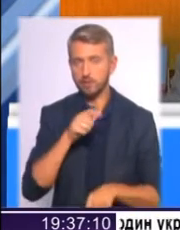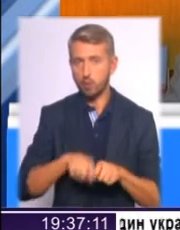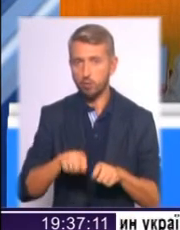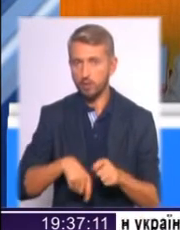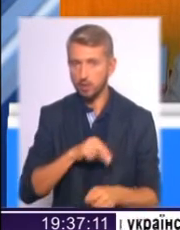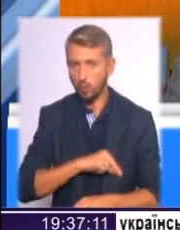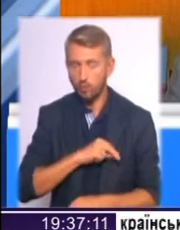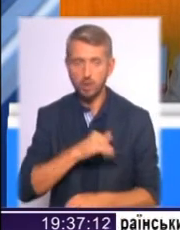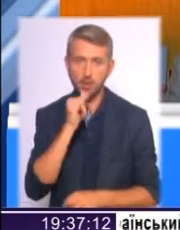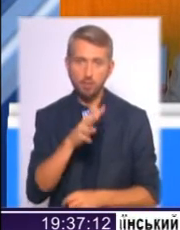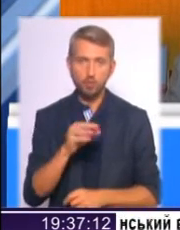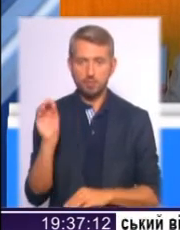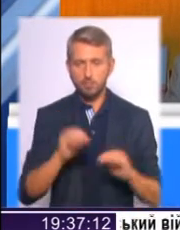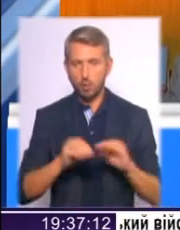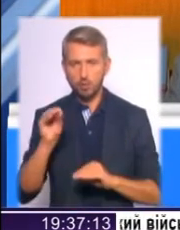не можуть прокладати